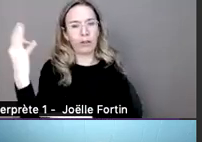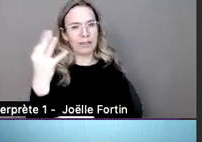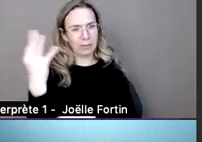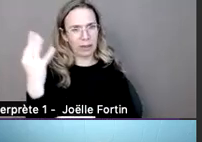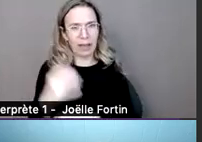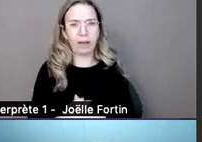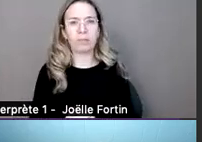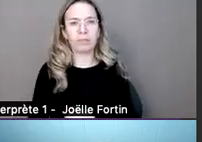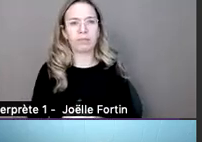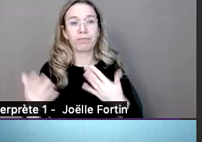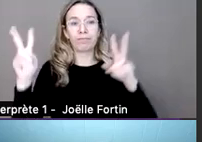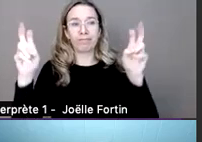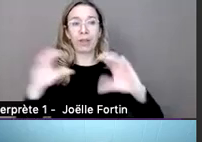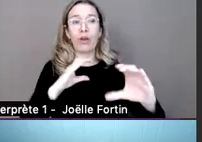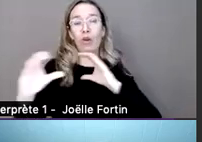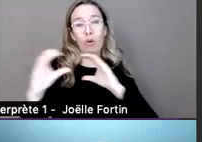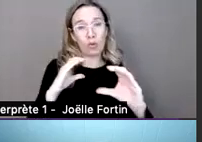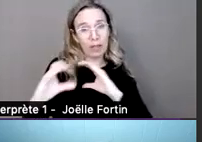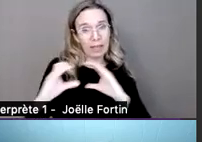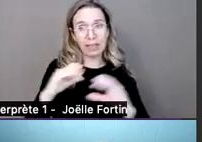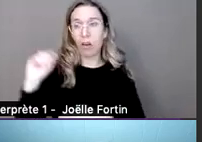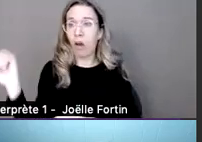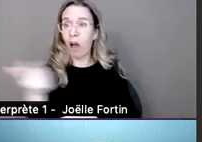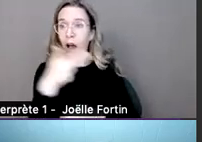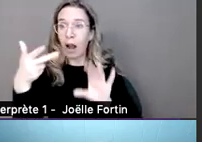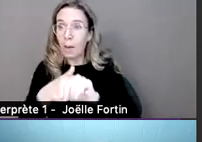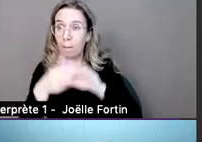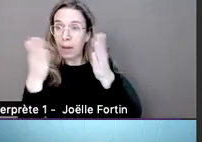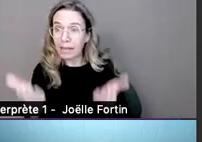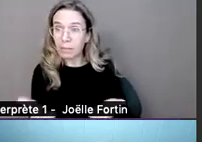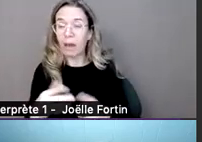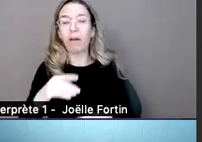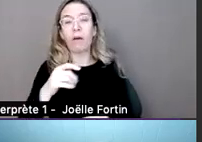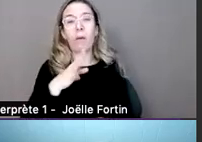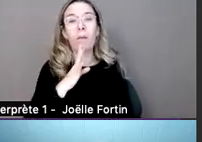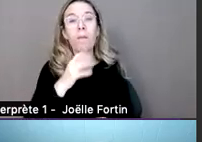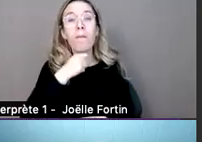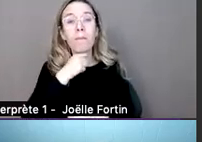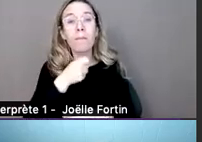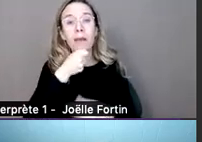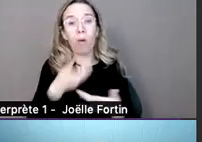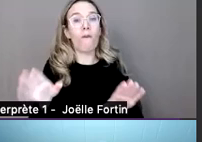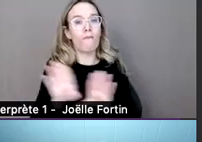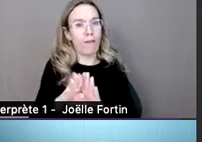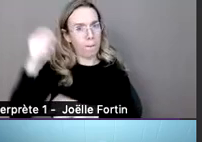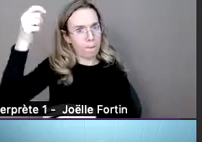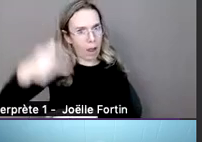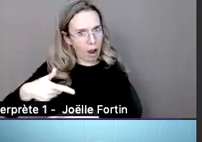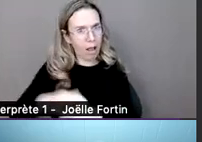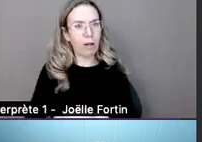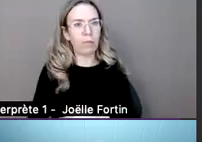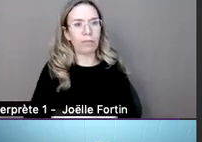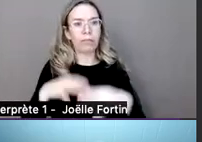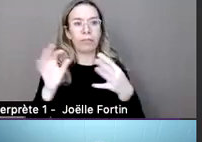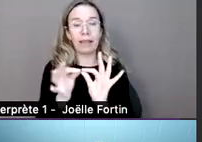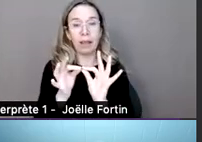a la communication. Tous les participants seront mis en sourdine pendant le séminaire. L'interprète de langue